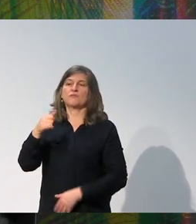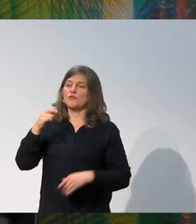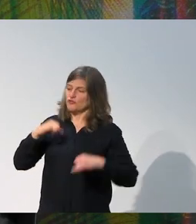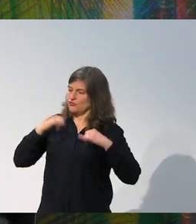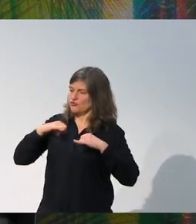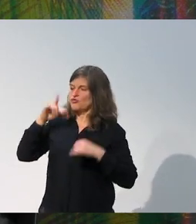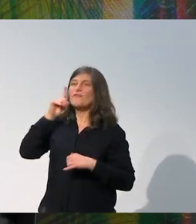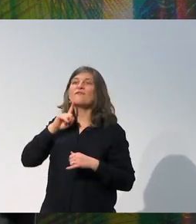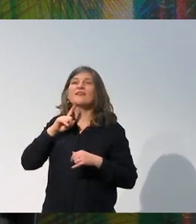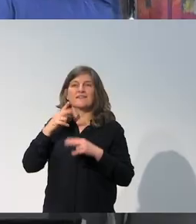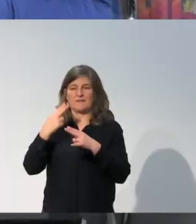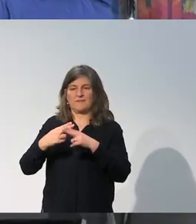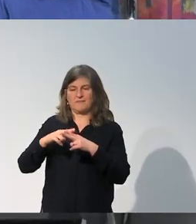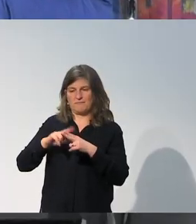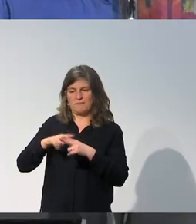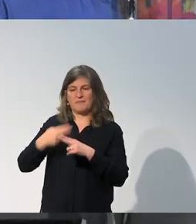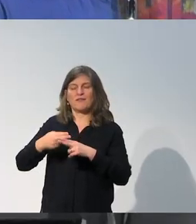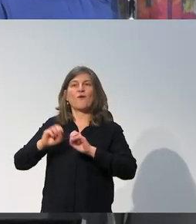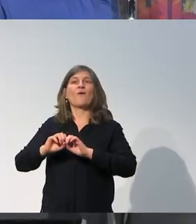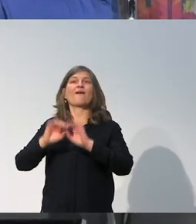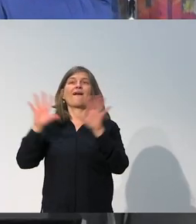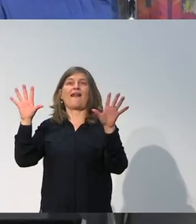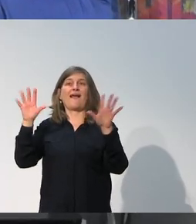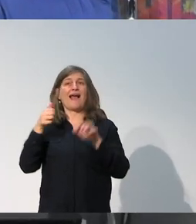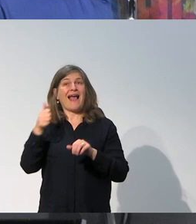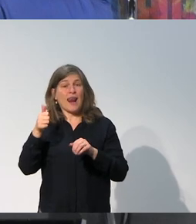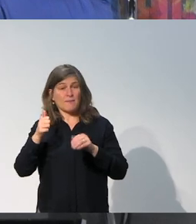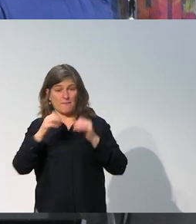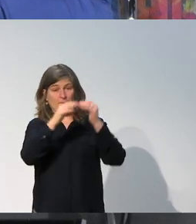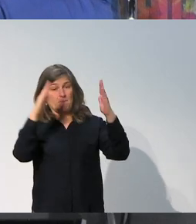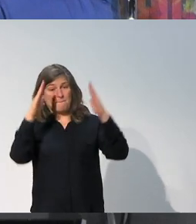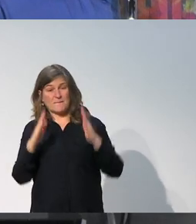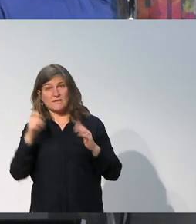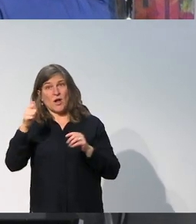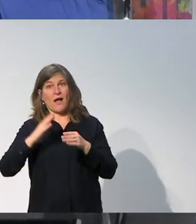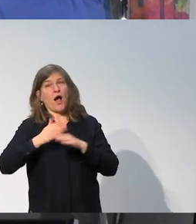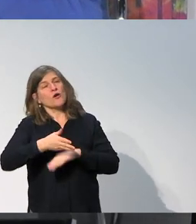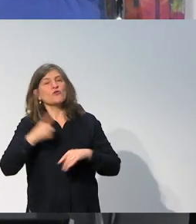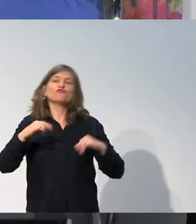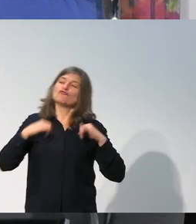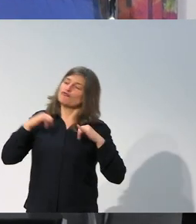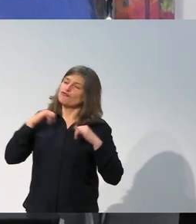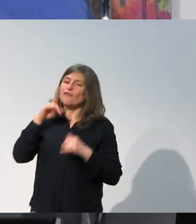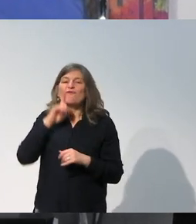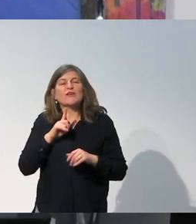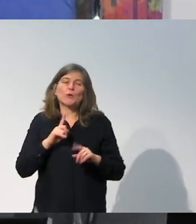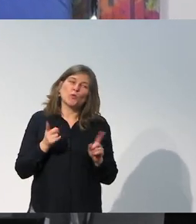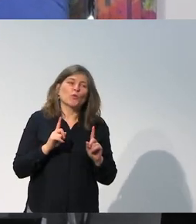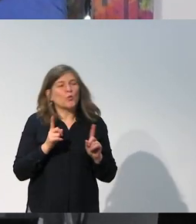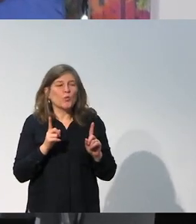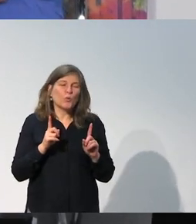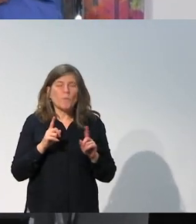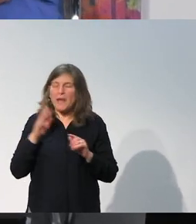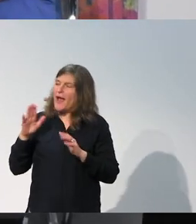fille, Claire, qui n'entre pas dans la maison. Elle n'est plus tout à fait une jeune fille, si je puis me permettre. Si je puis me permettre, on